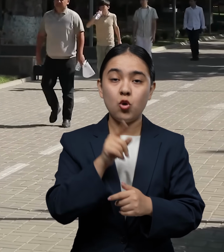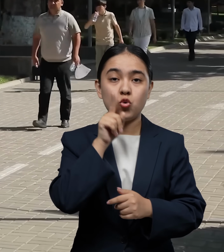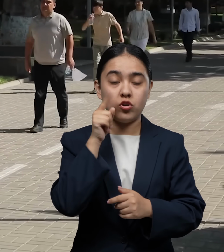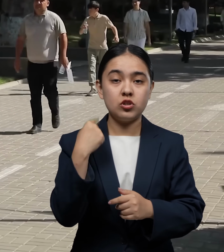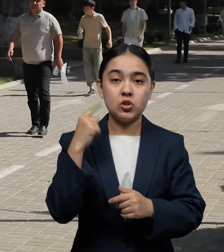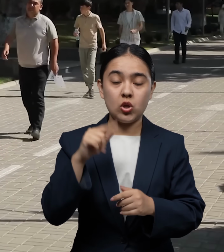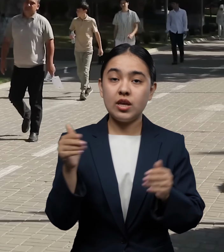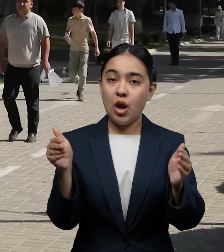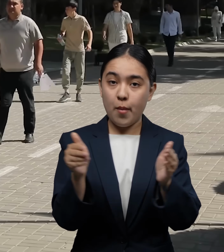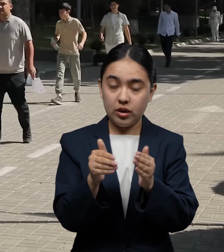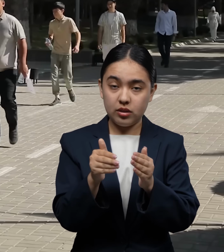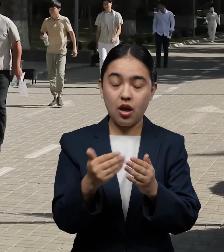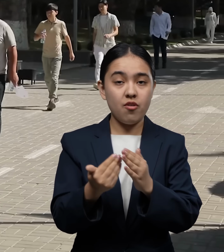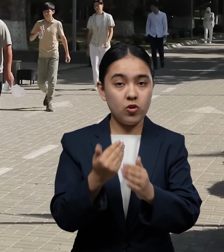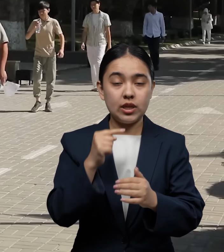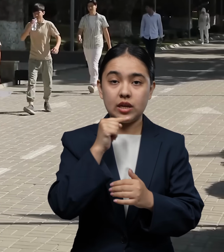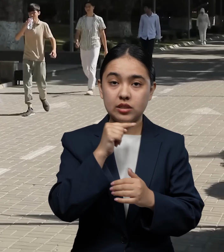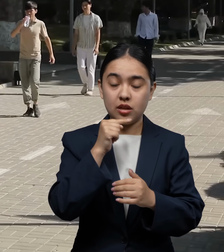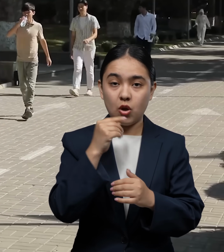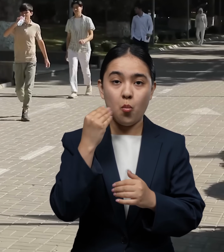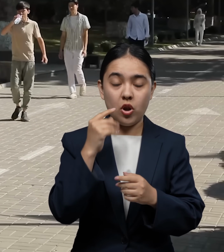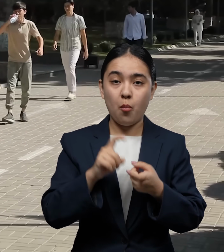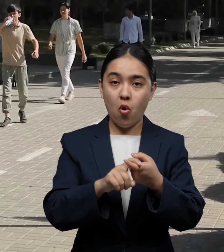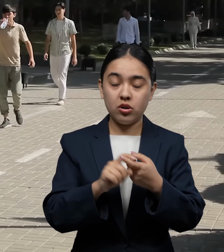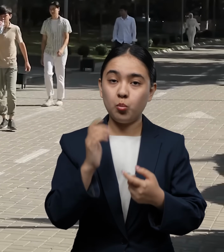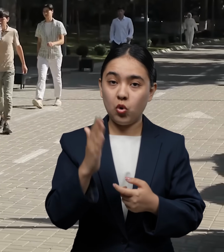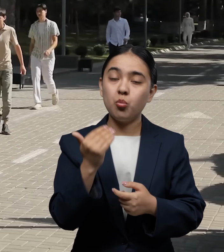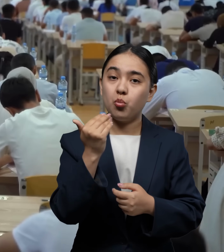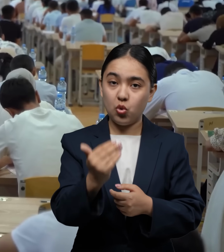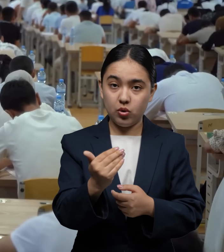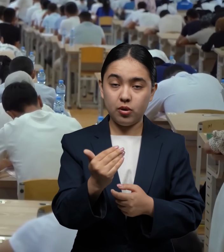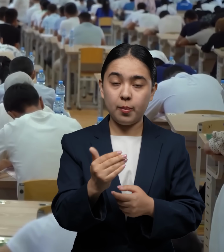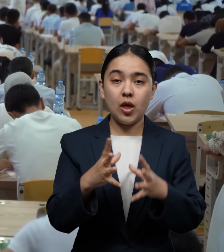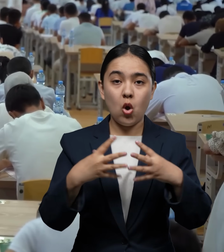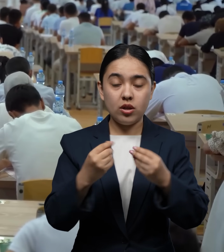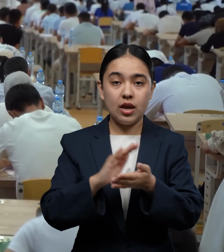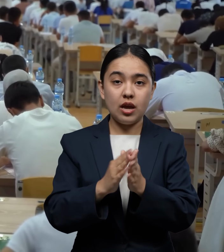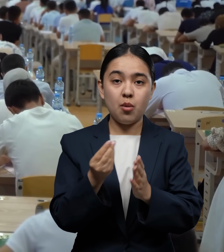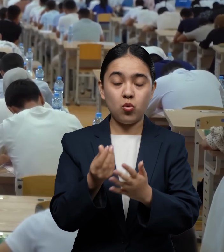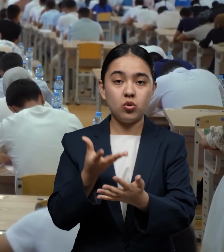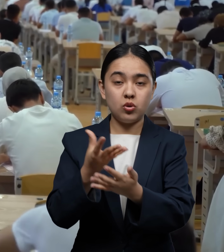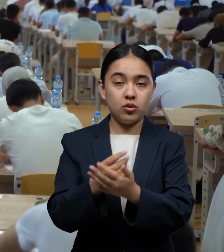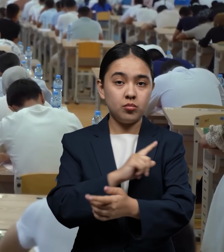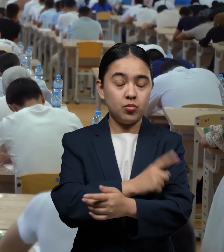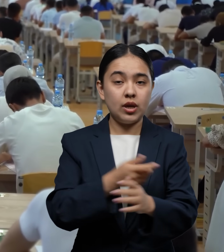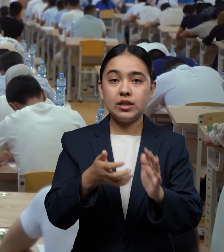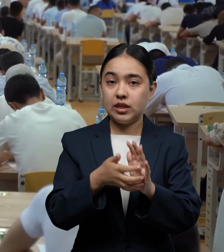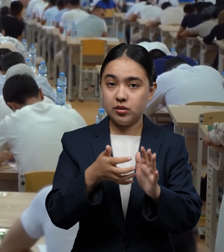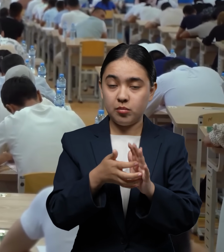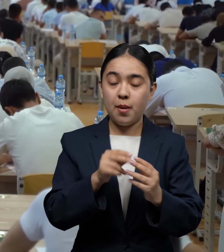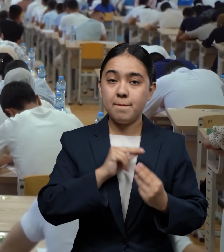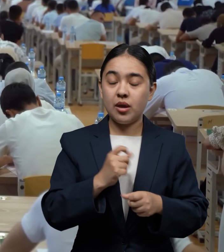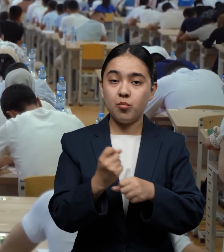da'vogar yoshlar sonining kamayishi avvalo iqtisodiy omillarga bog'liq bo'ladi. Bu oilalarning kontrakt to'lashga qurbi